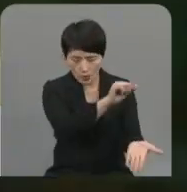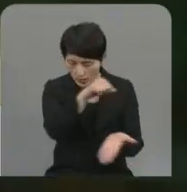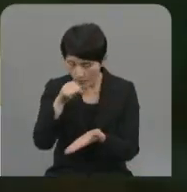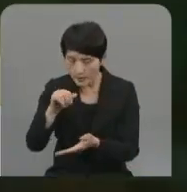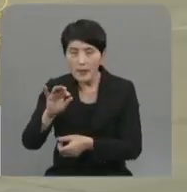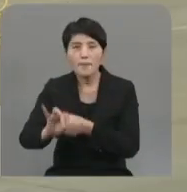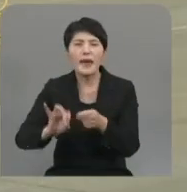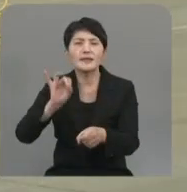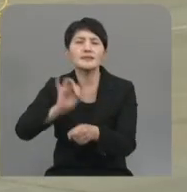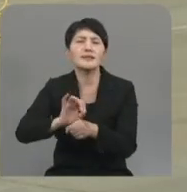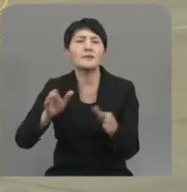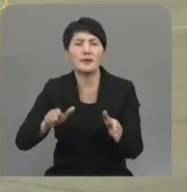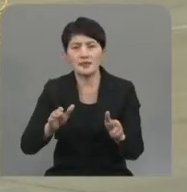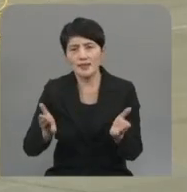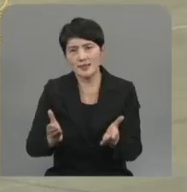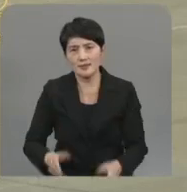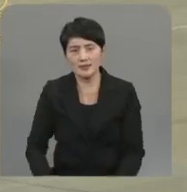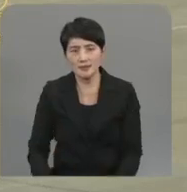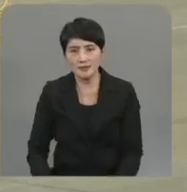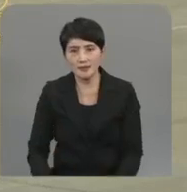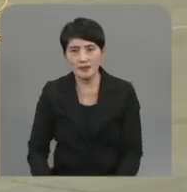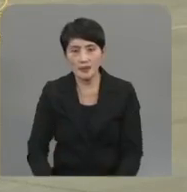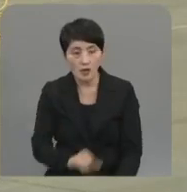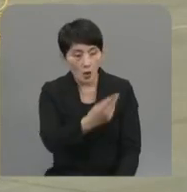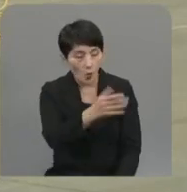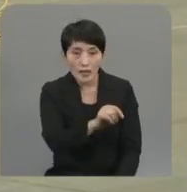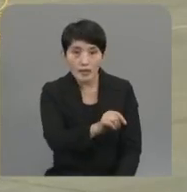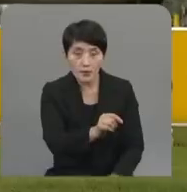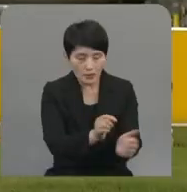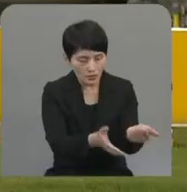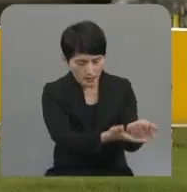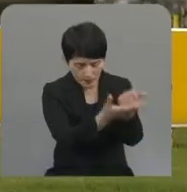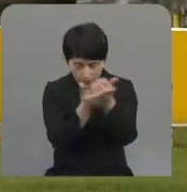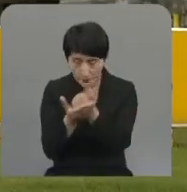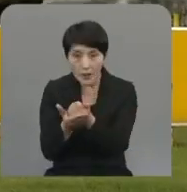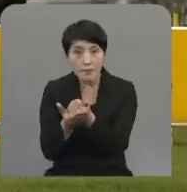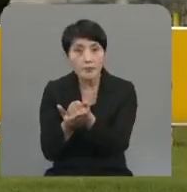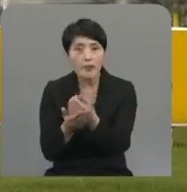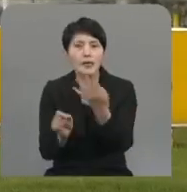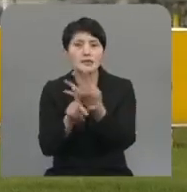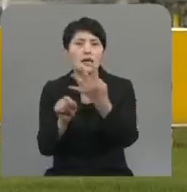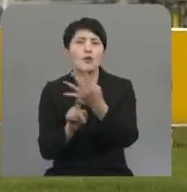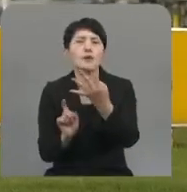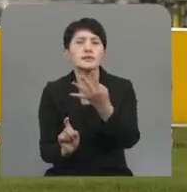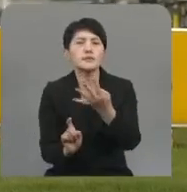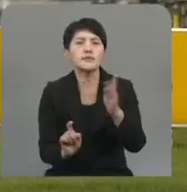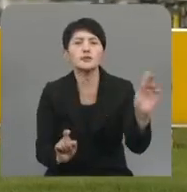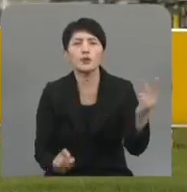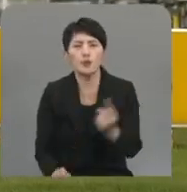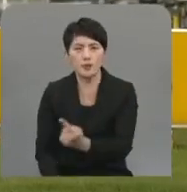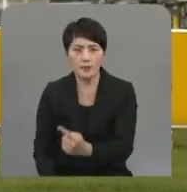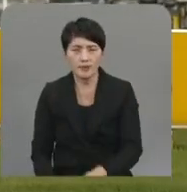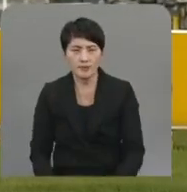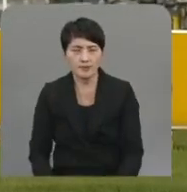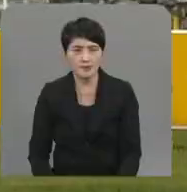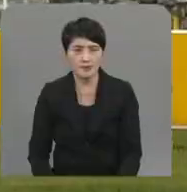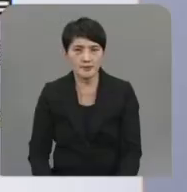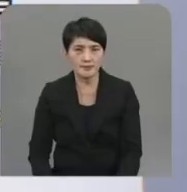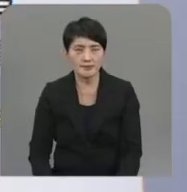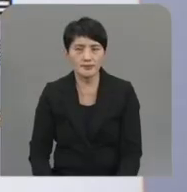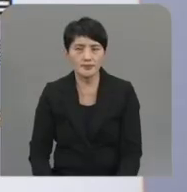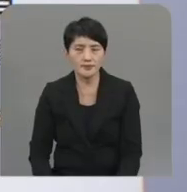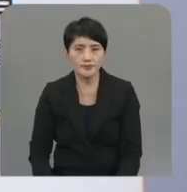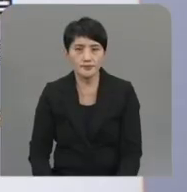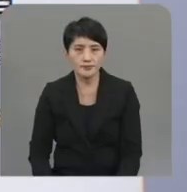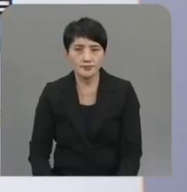Hàn Quốc tại Mỹ và châu Âu sẽ được hồi hương sau 100 năm được chôn cất tại Mỹ cố chiến sĩ Hoàng Kỳ hoan từng được là nguồn cảm hứng